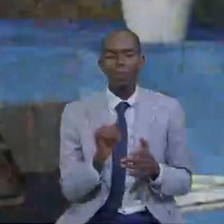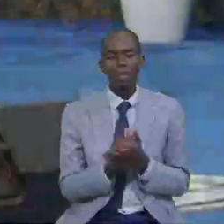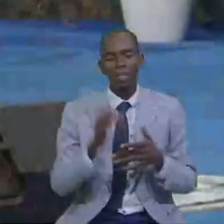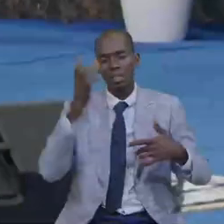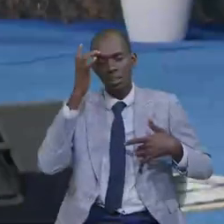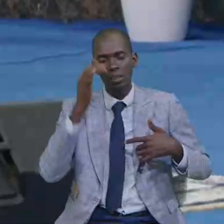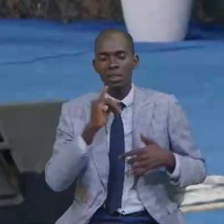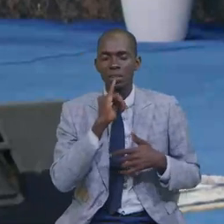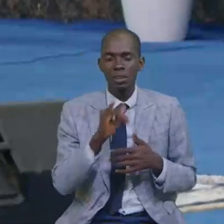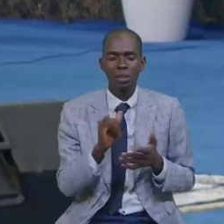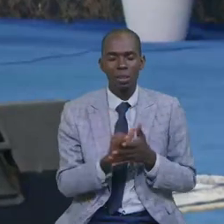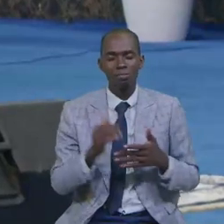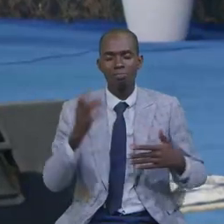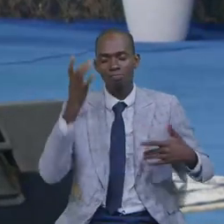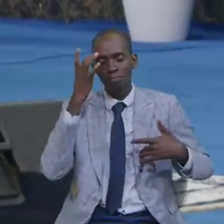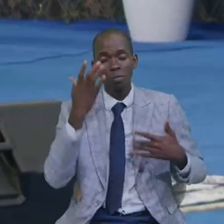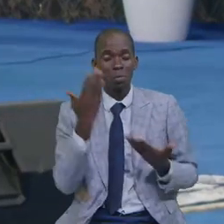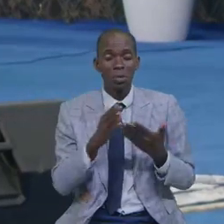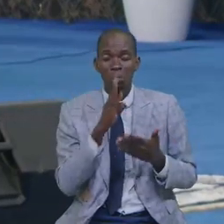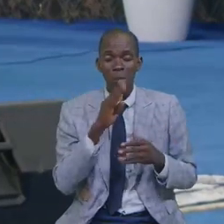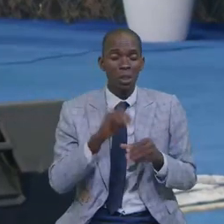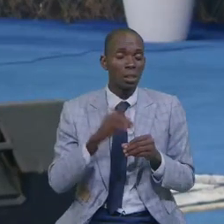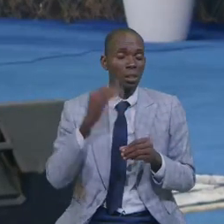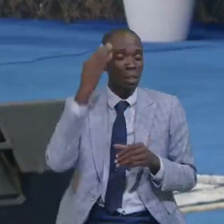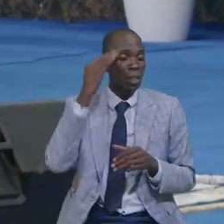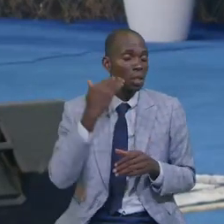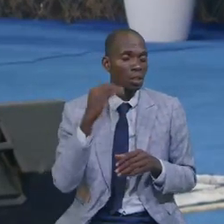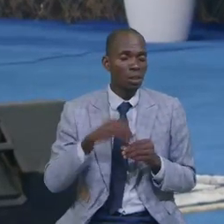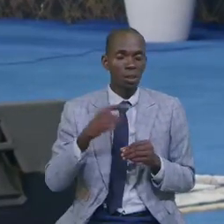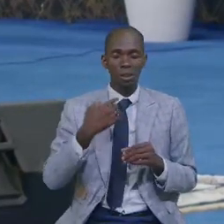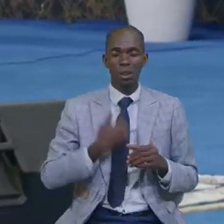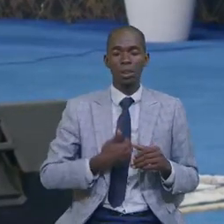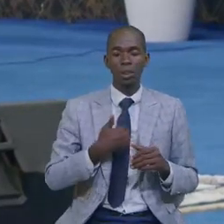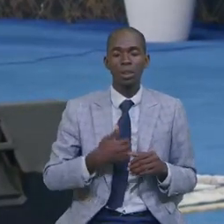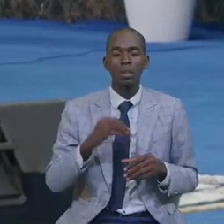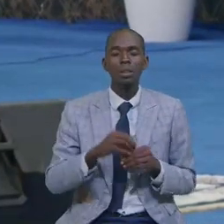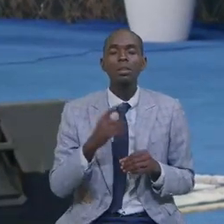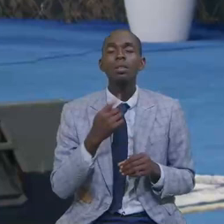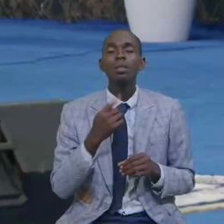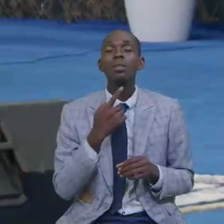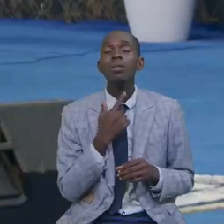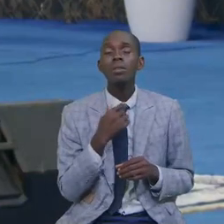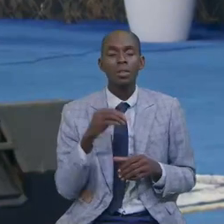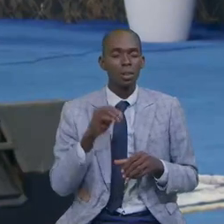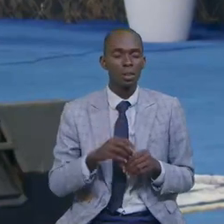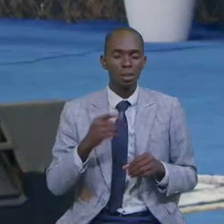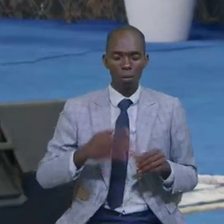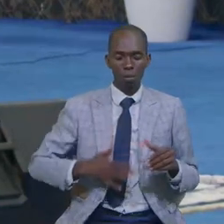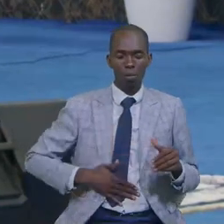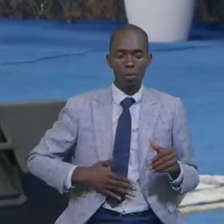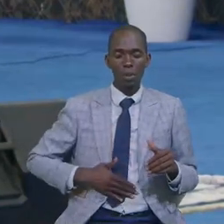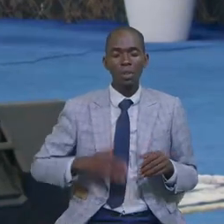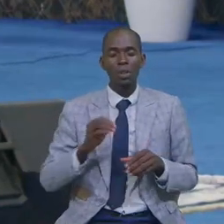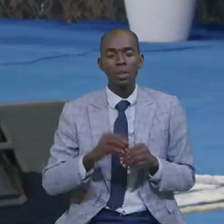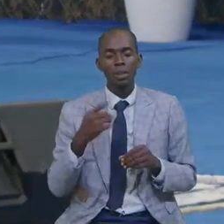quel que soit la maladie ou cette infirmité à la tête dans la poitrine dans les poumons dans